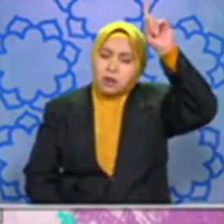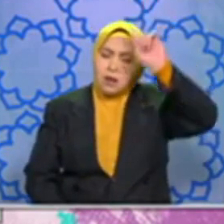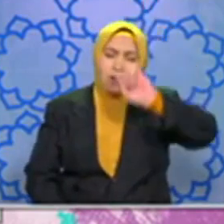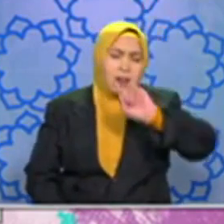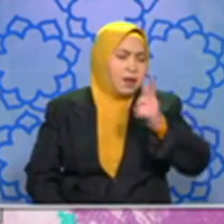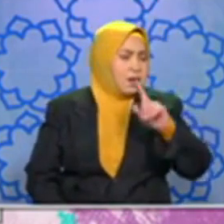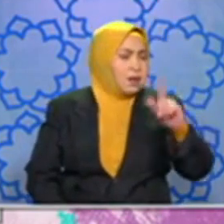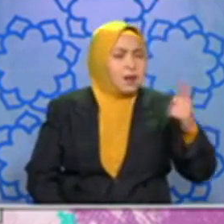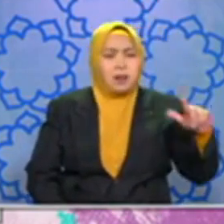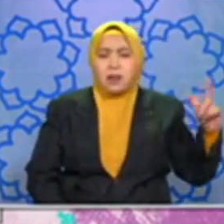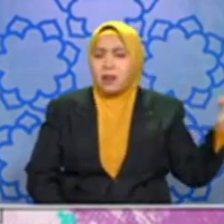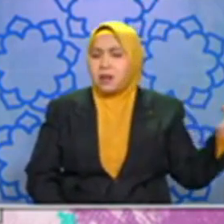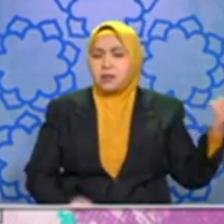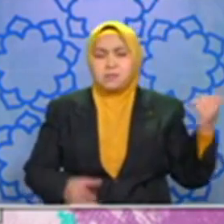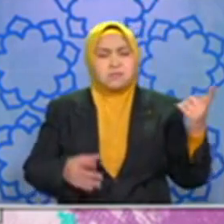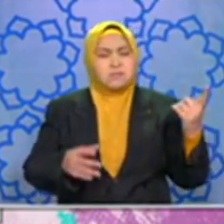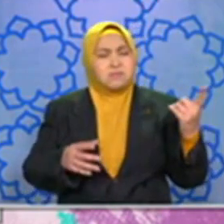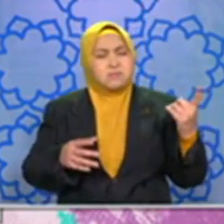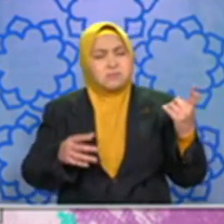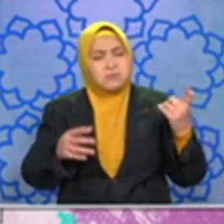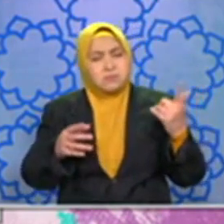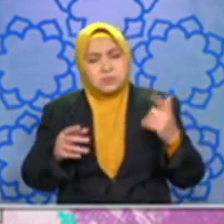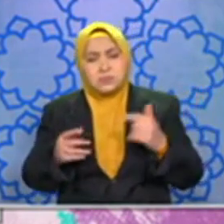آلهة كما